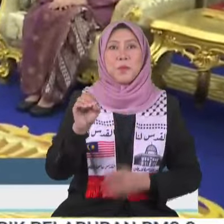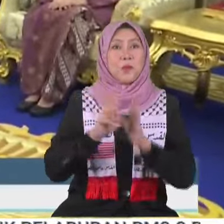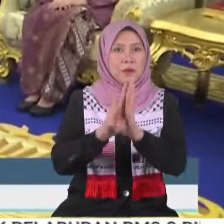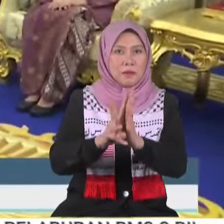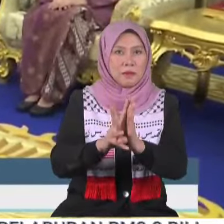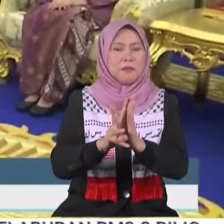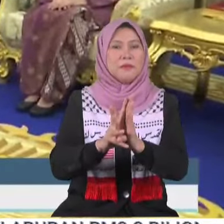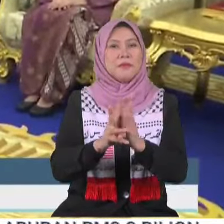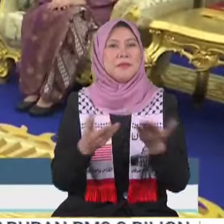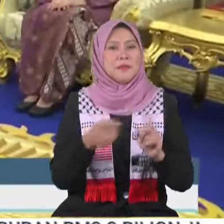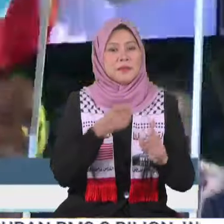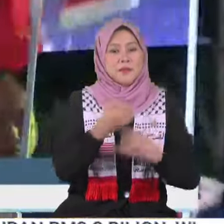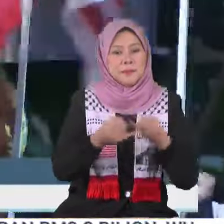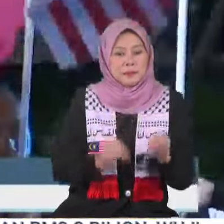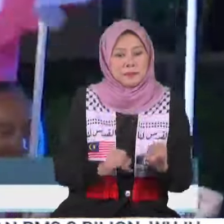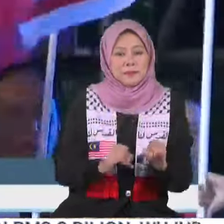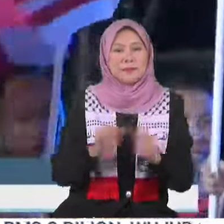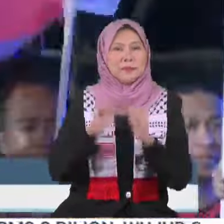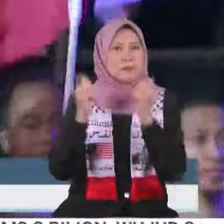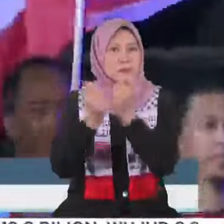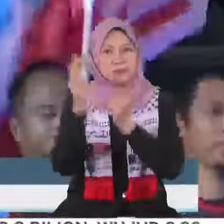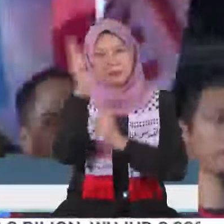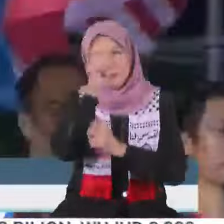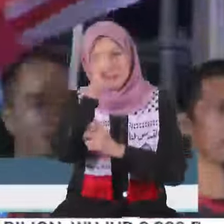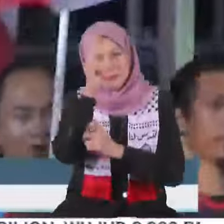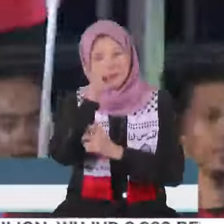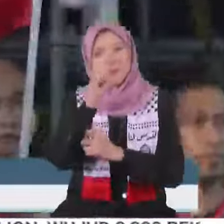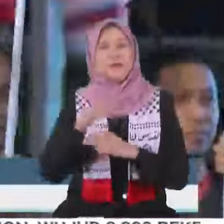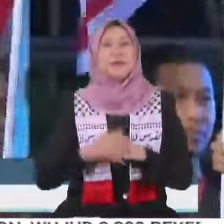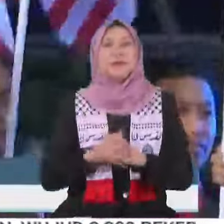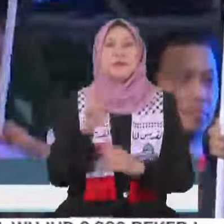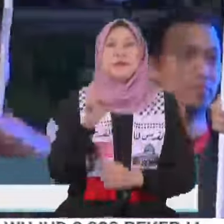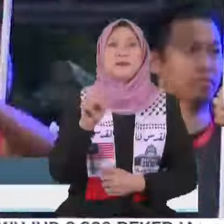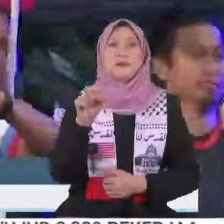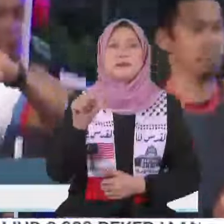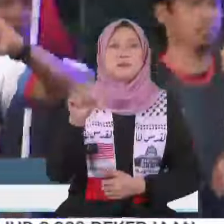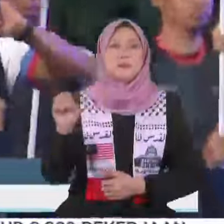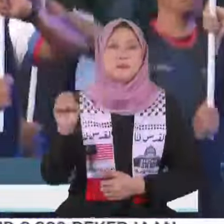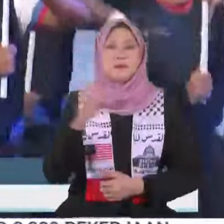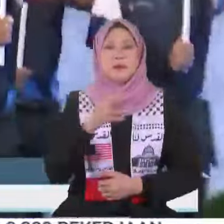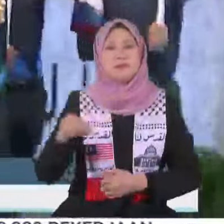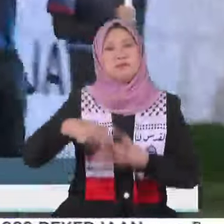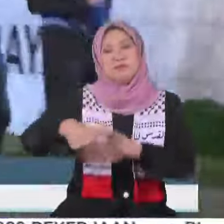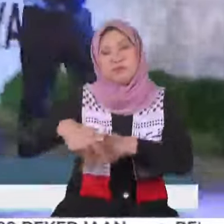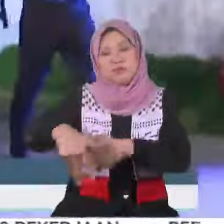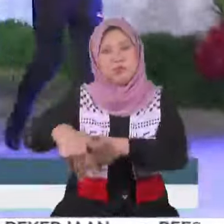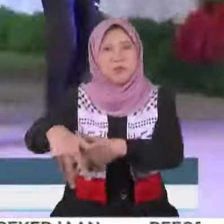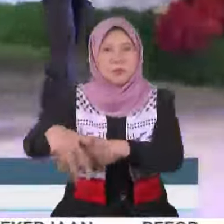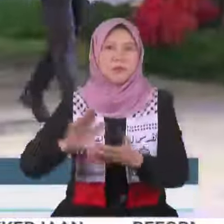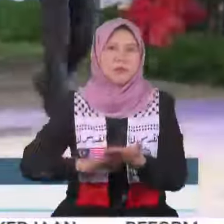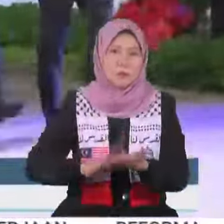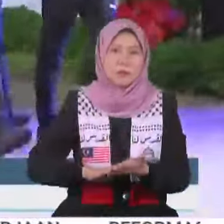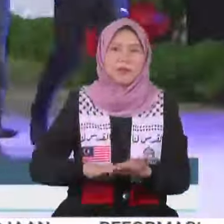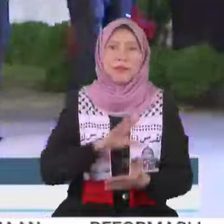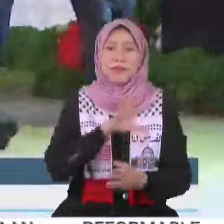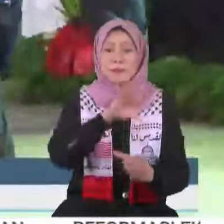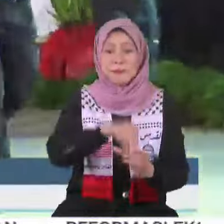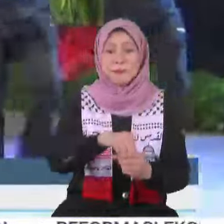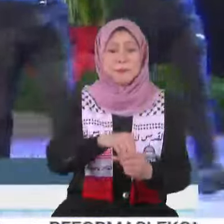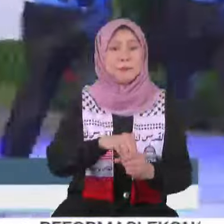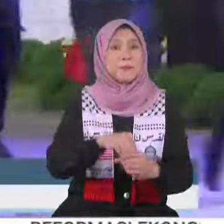kontingen terdiri jabatan dan agensi kerajaan, pertubuhan bukan kerajaan NGO dan sekolah. Turut mengambil bahagian